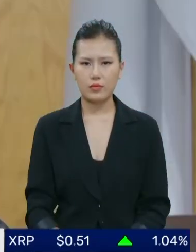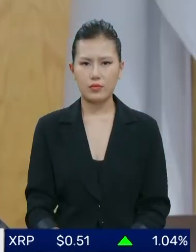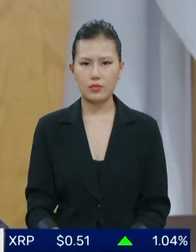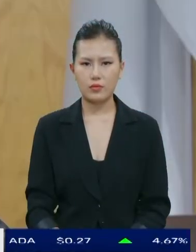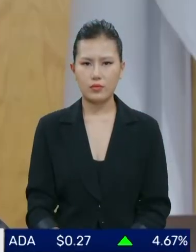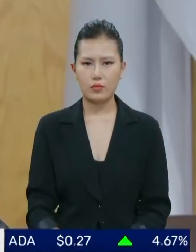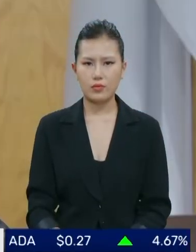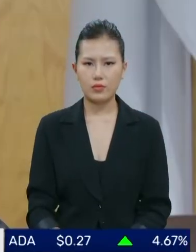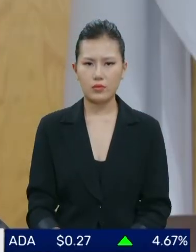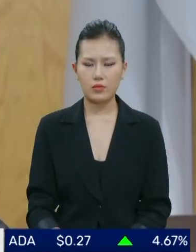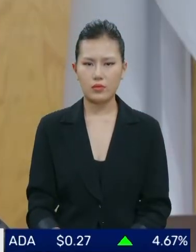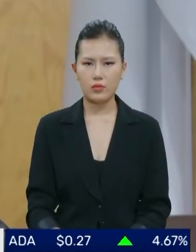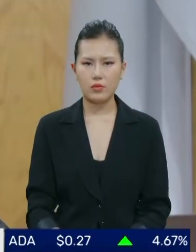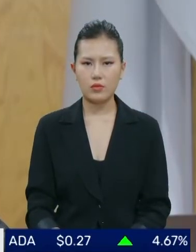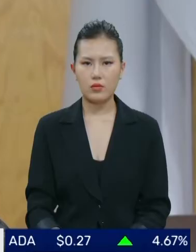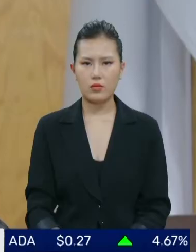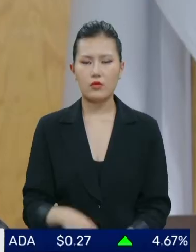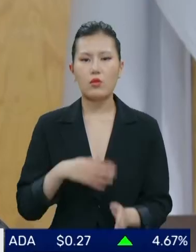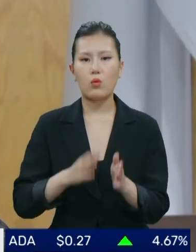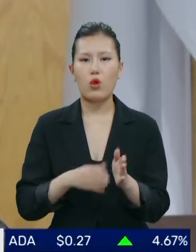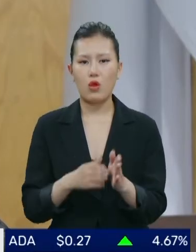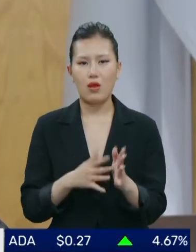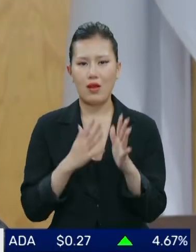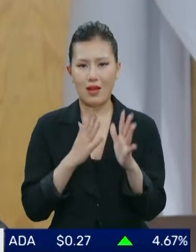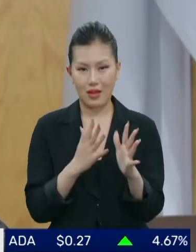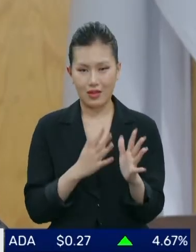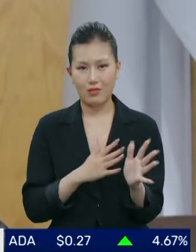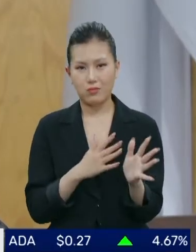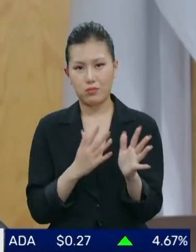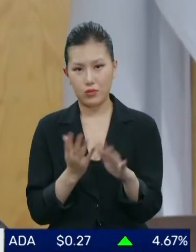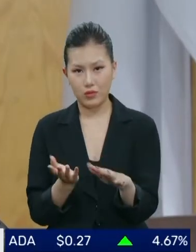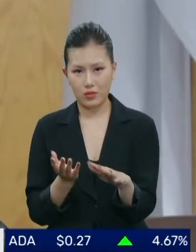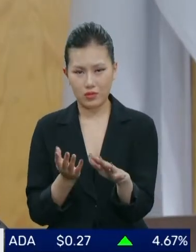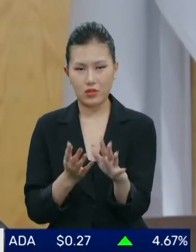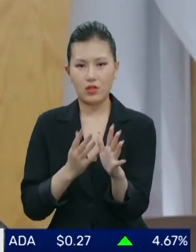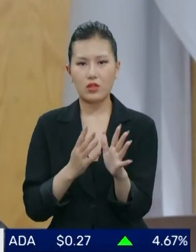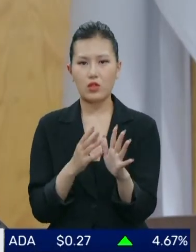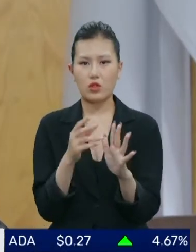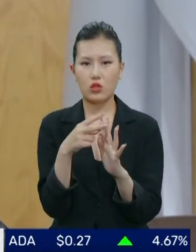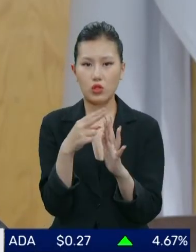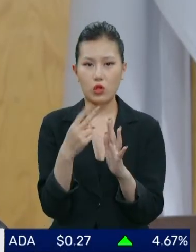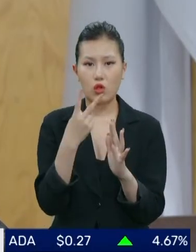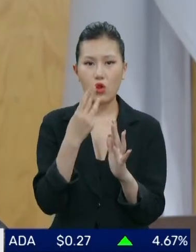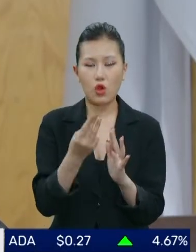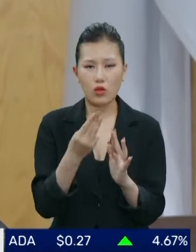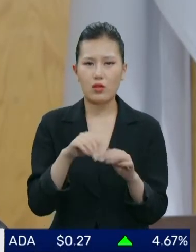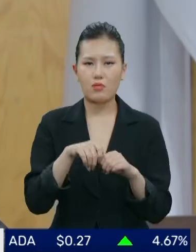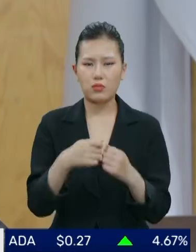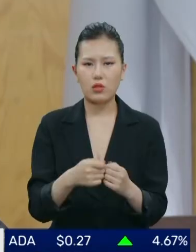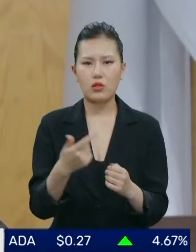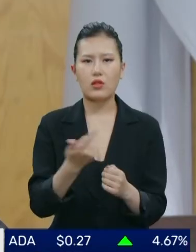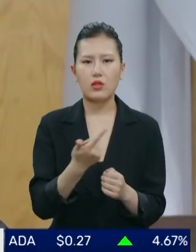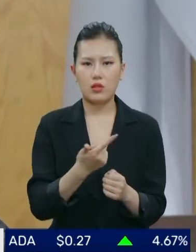10 вагоноос нэг вагоны 2 тэрэгнцээр нэлээд гинтэлтэй байгаа. Түүний